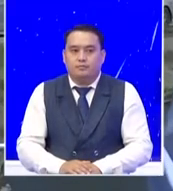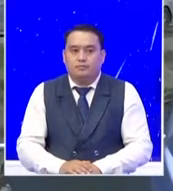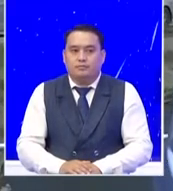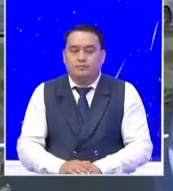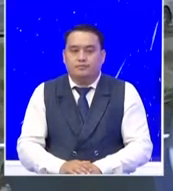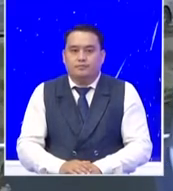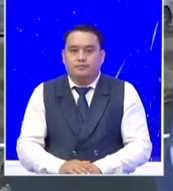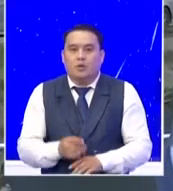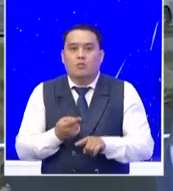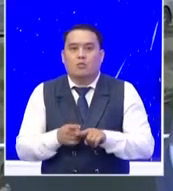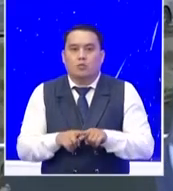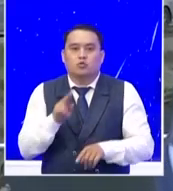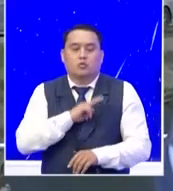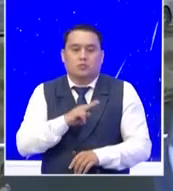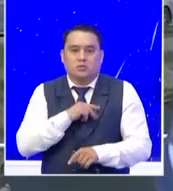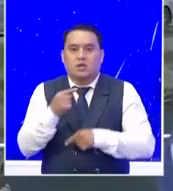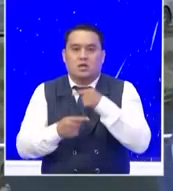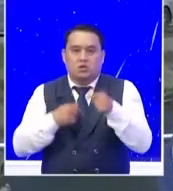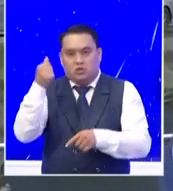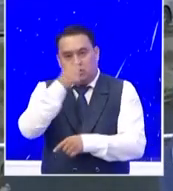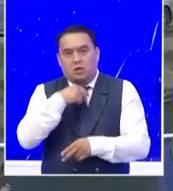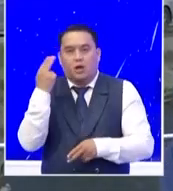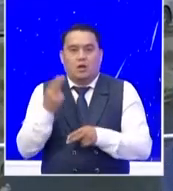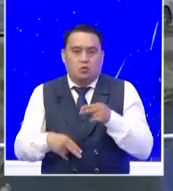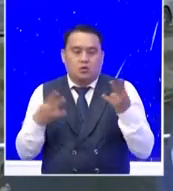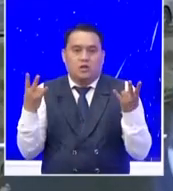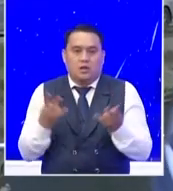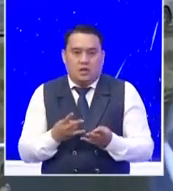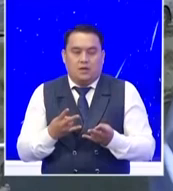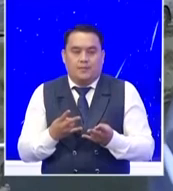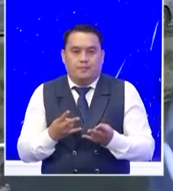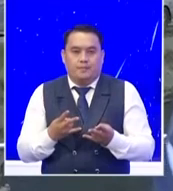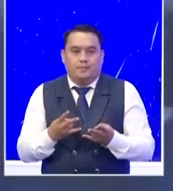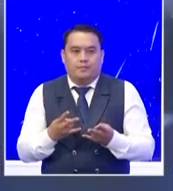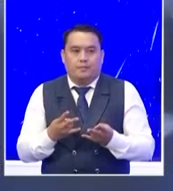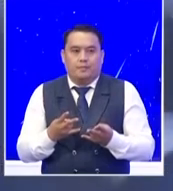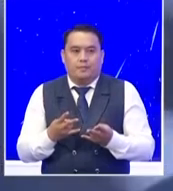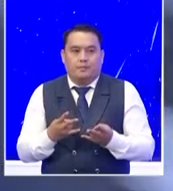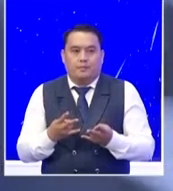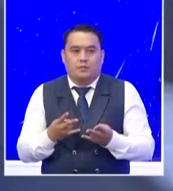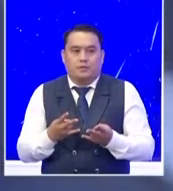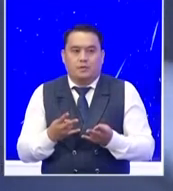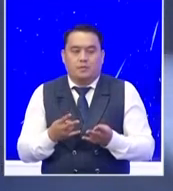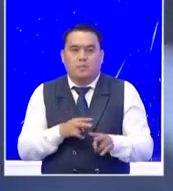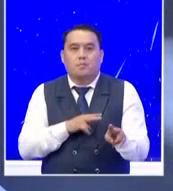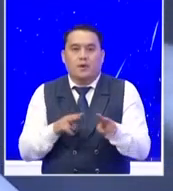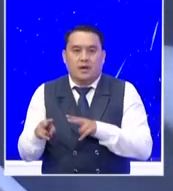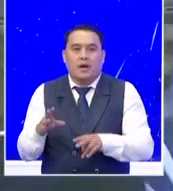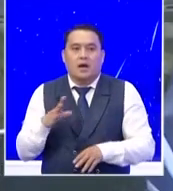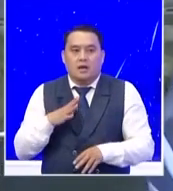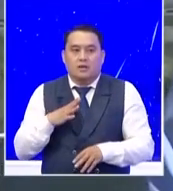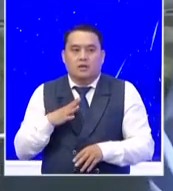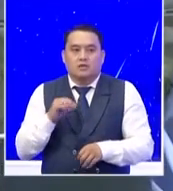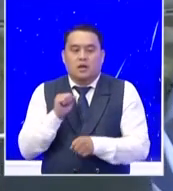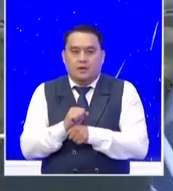Бұл жұмыстар келесі жылдың аяғына дейін бітіру керек. Дегенмен мен бүгін өкінішке орай жаңа байқағаным